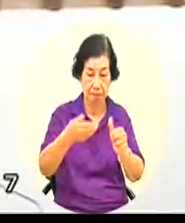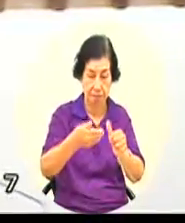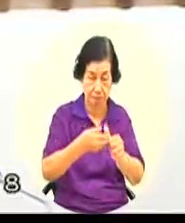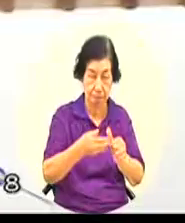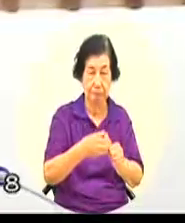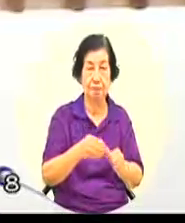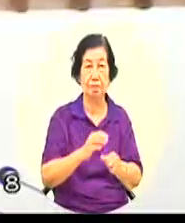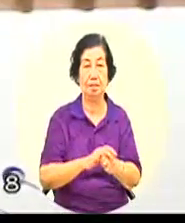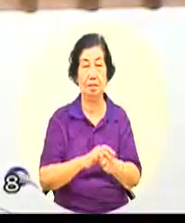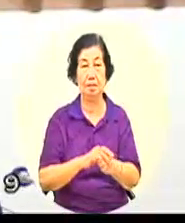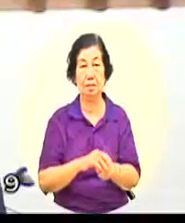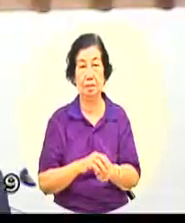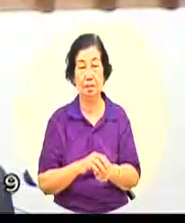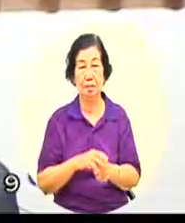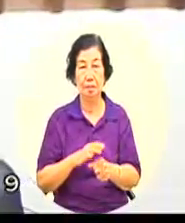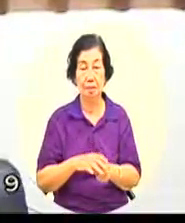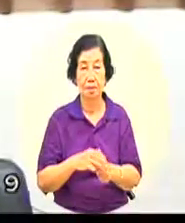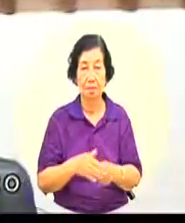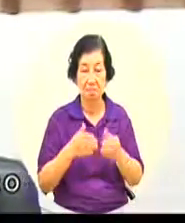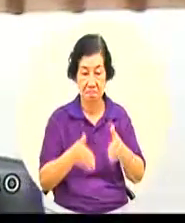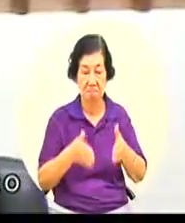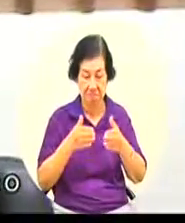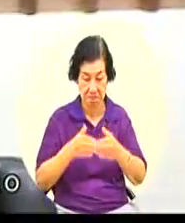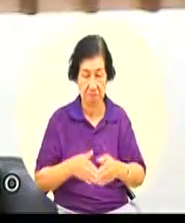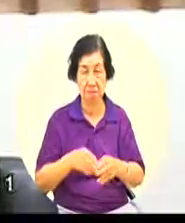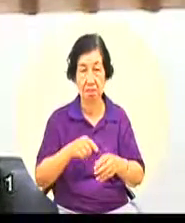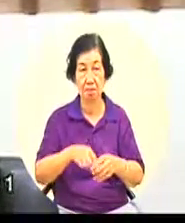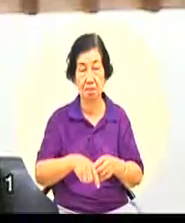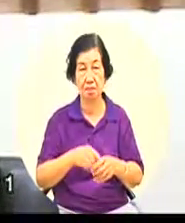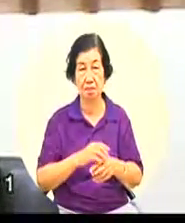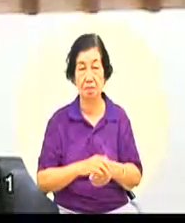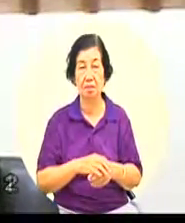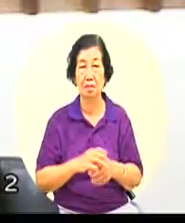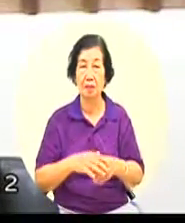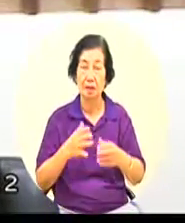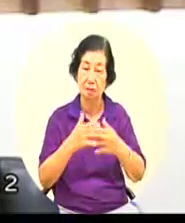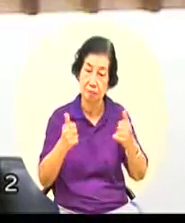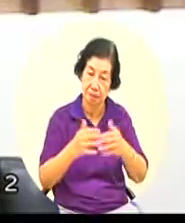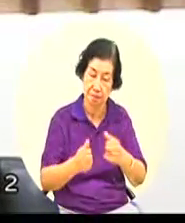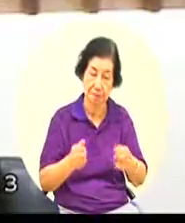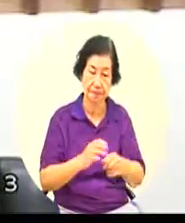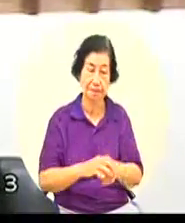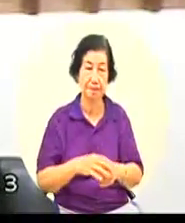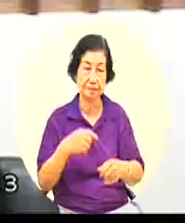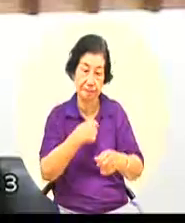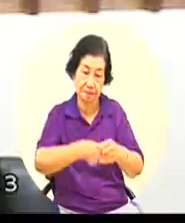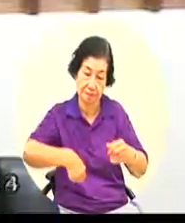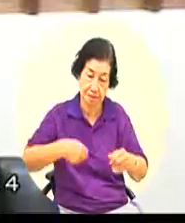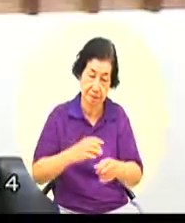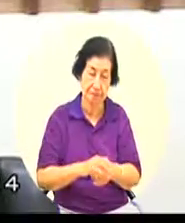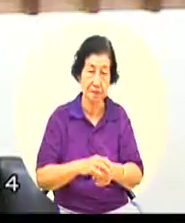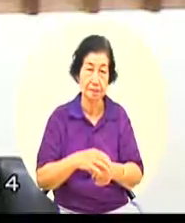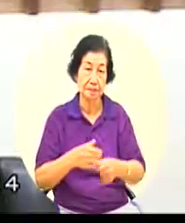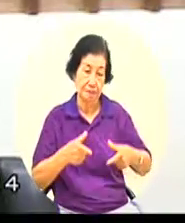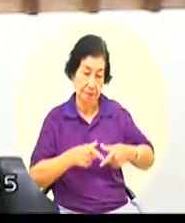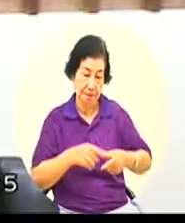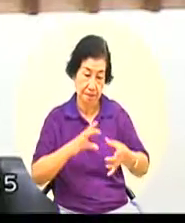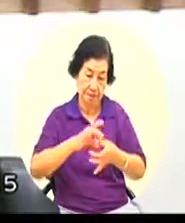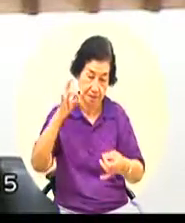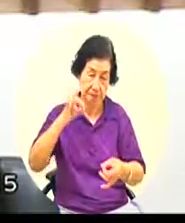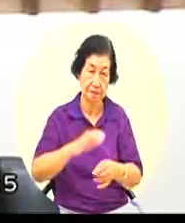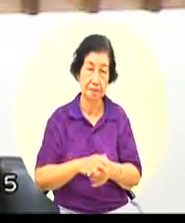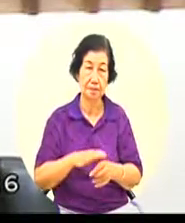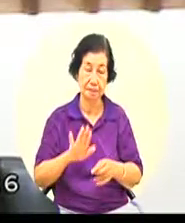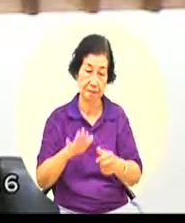要去关心所有学童的身心灵状况。所以我常讲说，其实辅导教